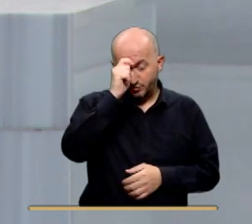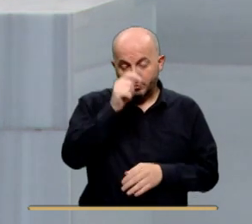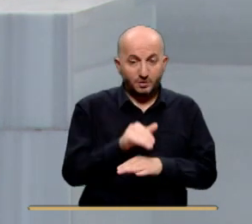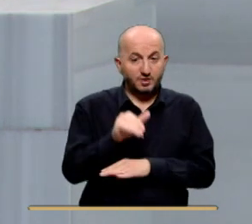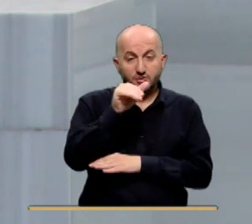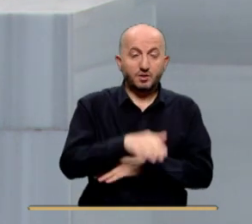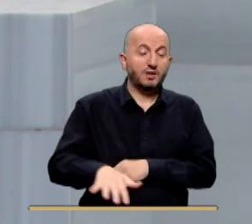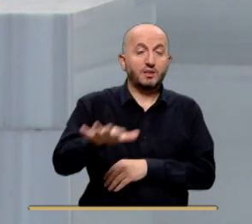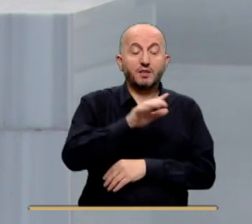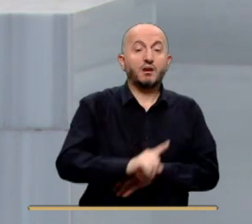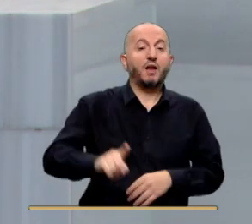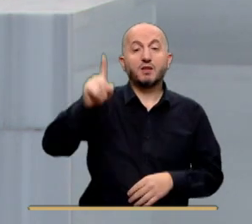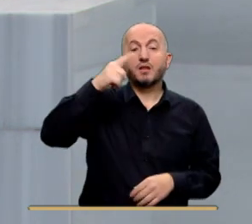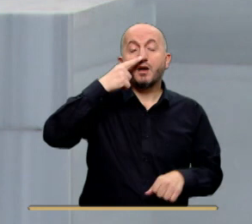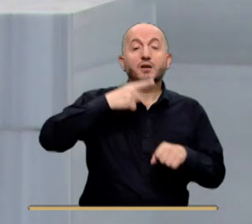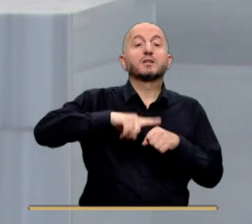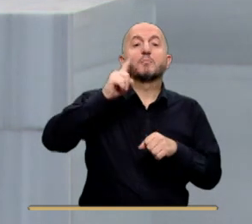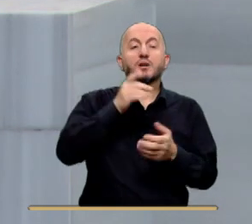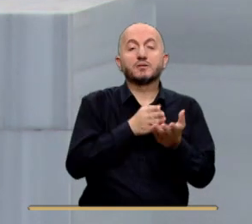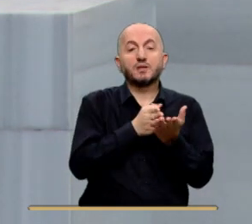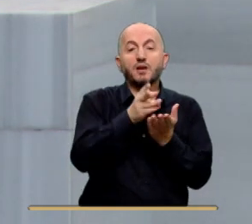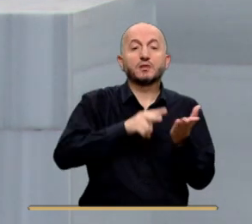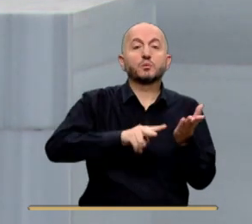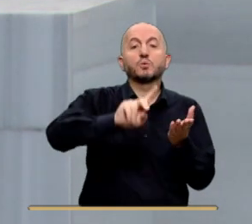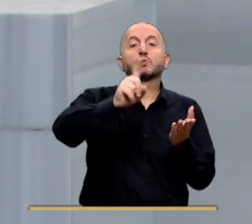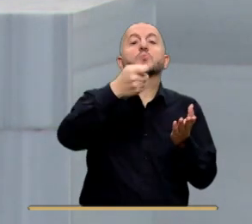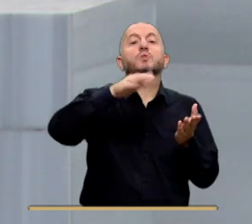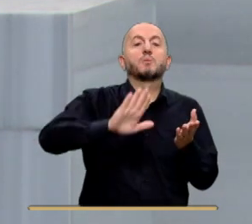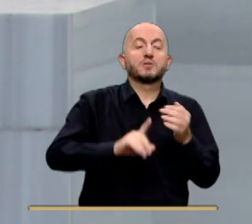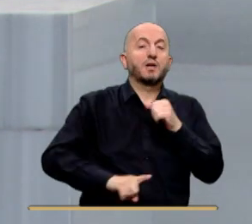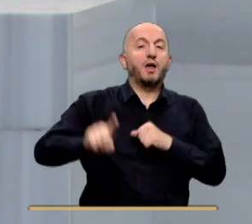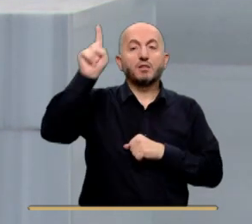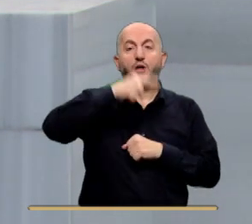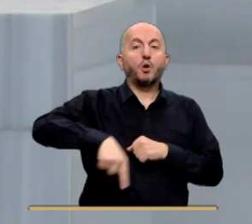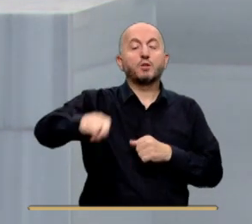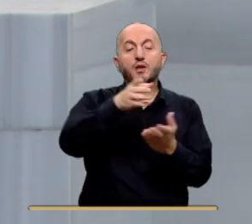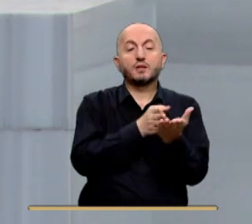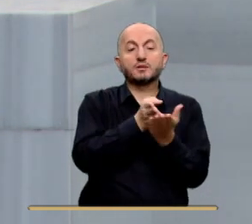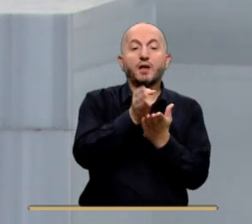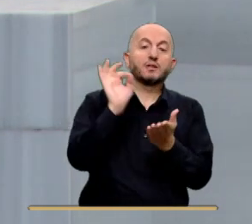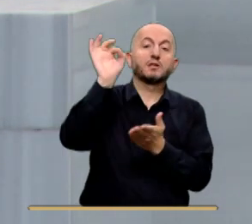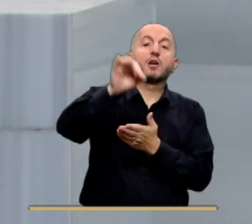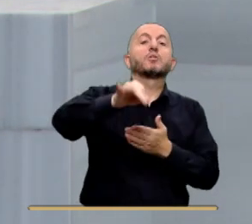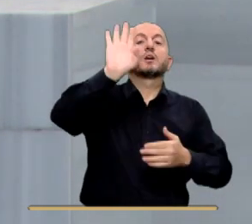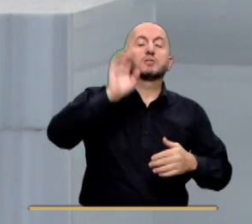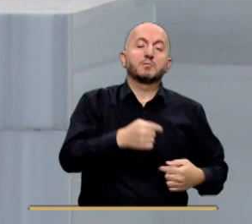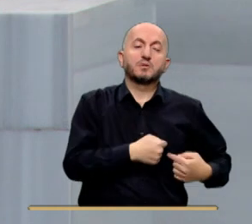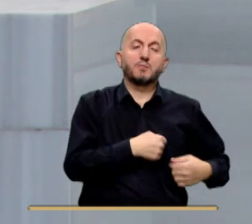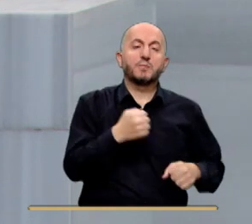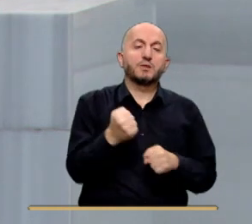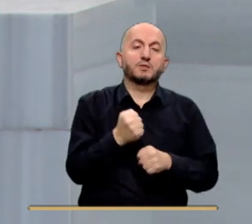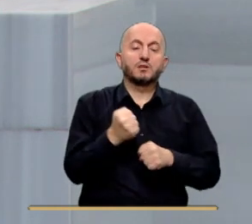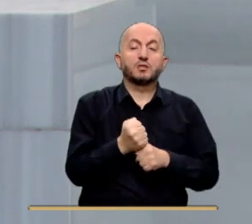yaşayanlar, Allah'ı inkar edenler hidayet yolunu bulamazlar. Yani Allah onları hidayete ulaştırmaz. Çünkü kalpleri